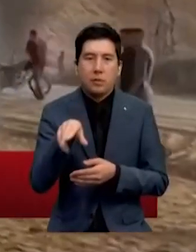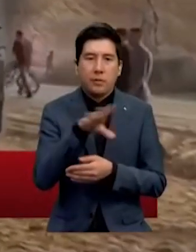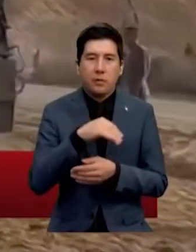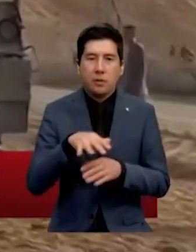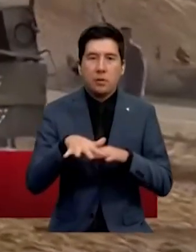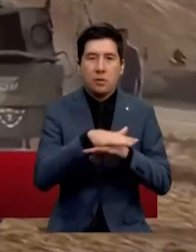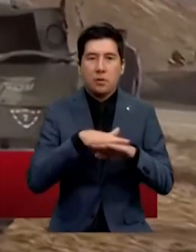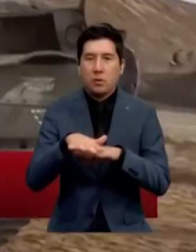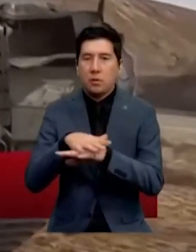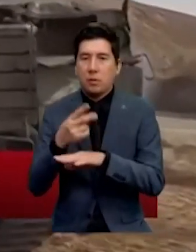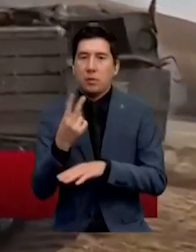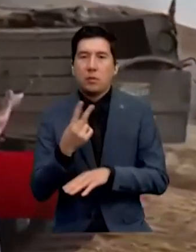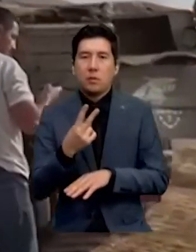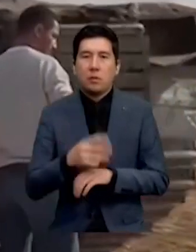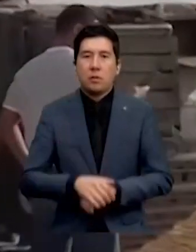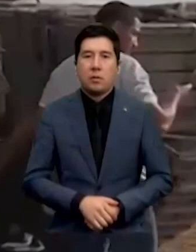народов».